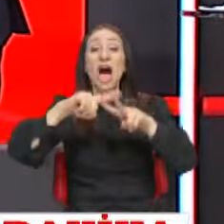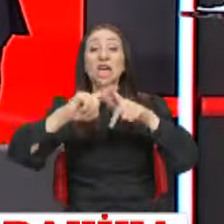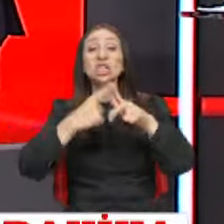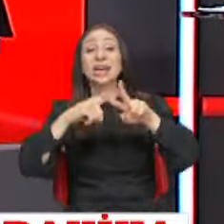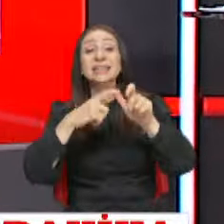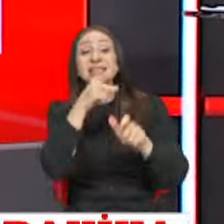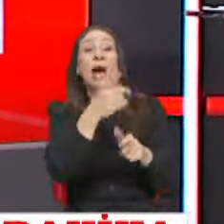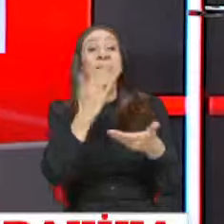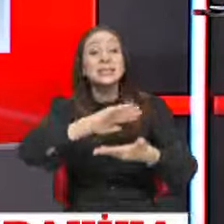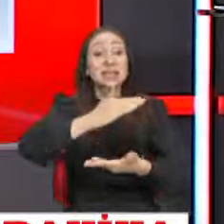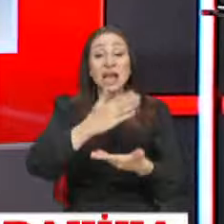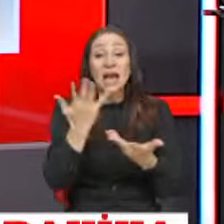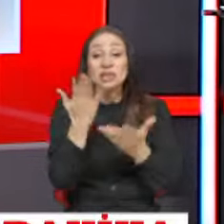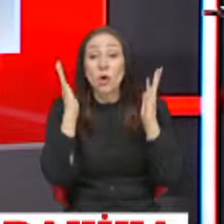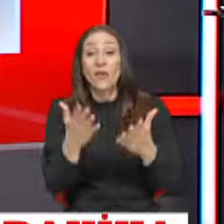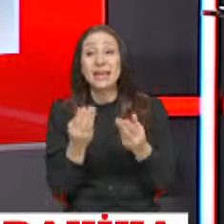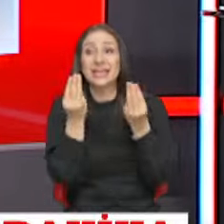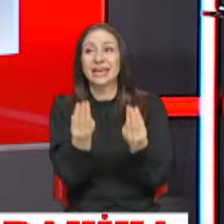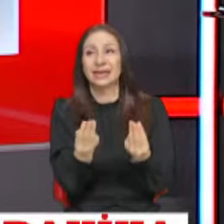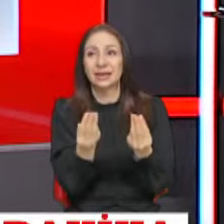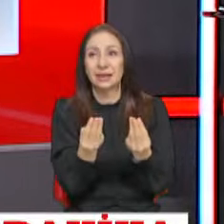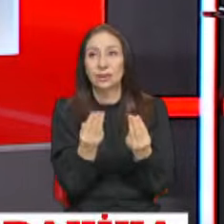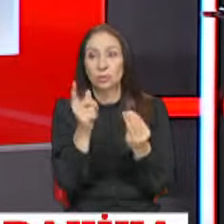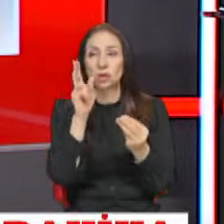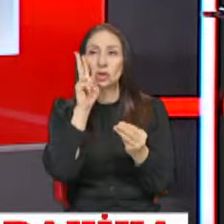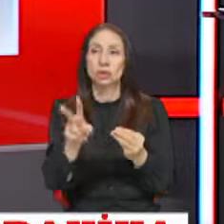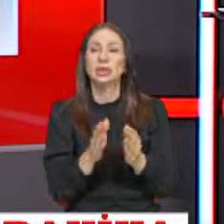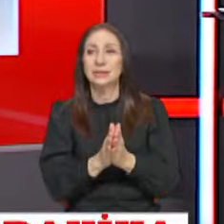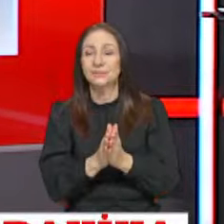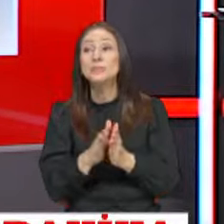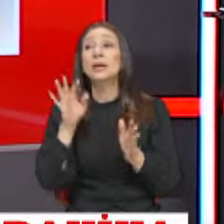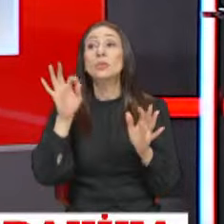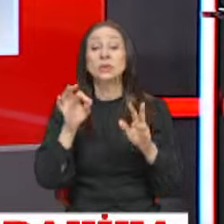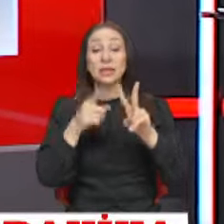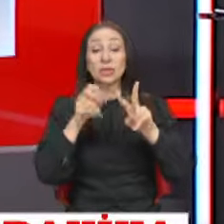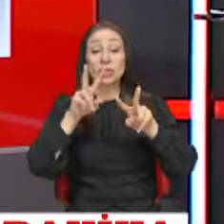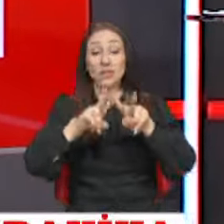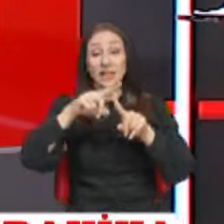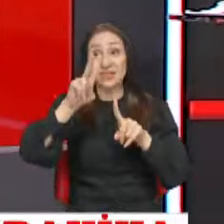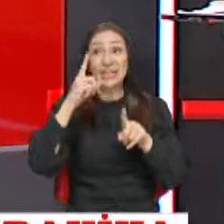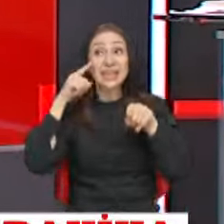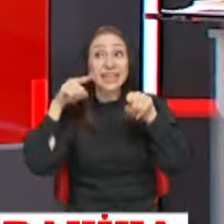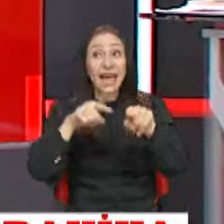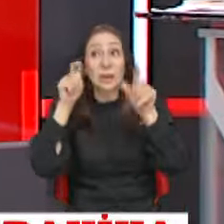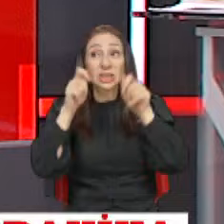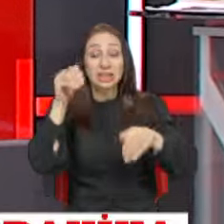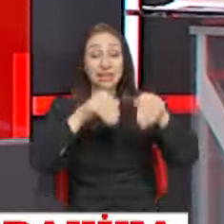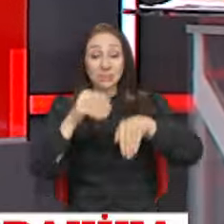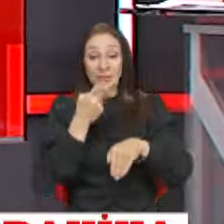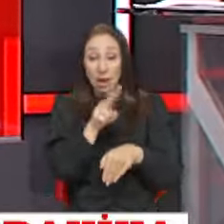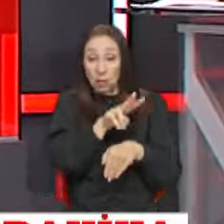sandıkların Hangisini daha çok verdiği Bu da zaten bugün na ekranlarında takip edeceğiniz seçim